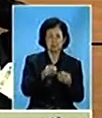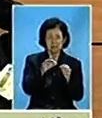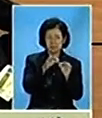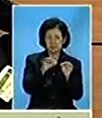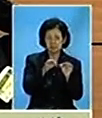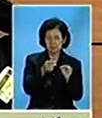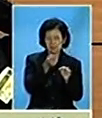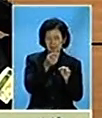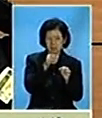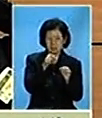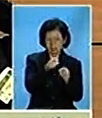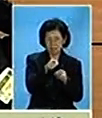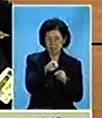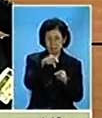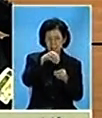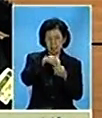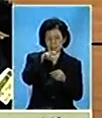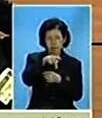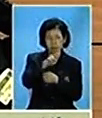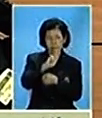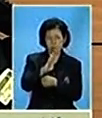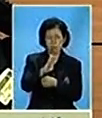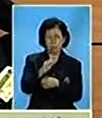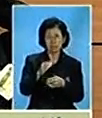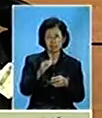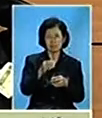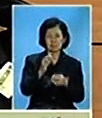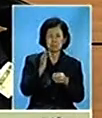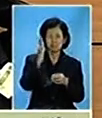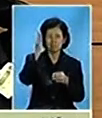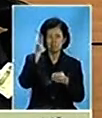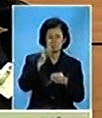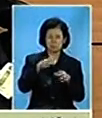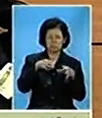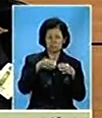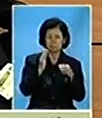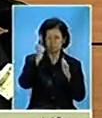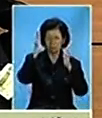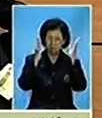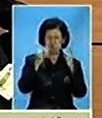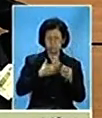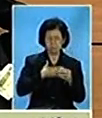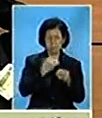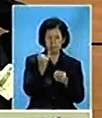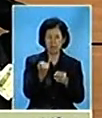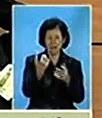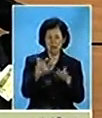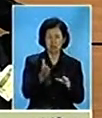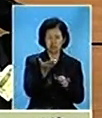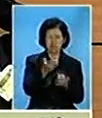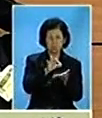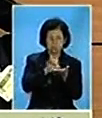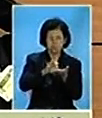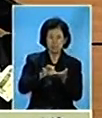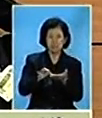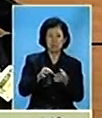นะครับผมสภาได้โหวตในส่วนของผมแพ้แล้วนะครับเพราะฉะนั้นตัวคำปรารภเนี่ยผมขอบันทึกไว้นะครับรวมตลอดถึงมาตรา1นะ